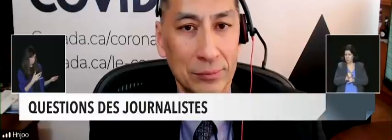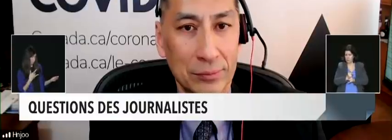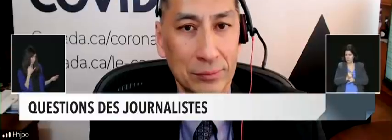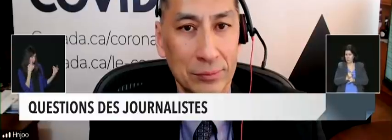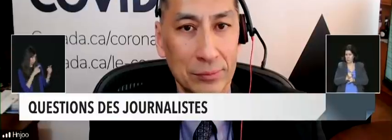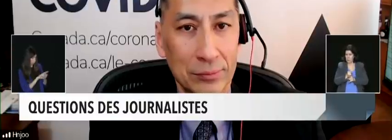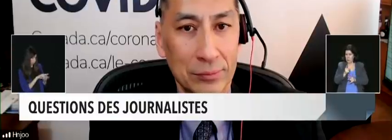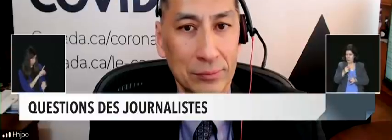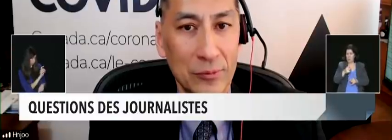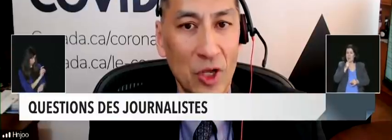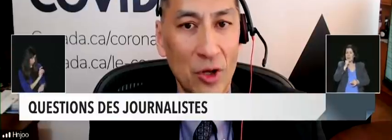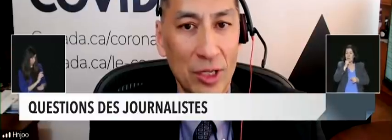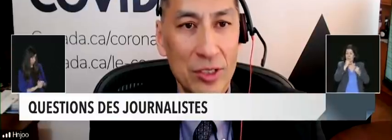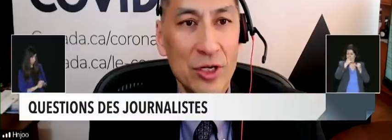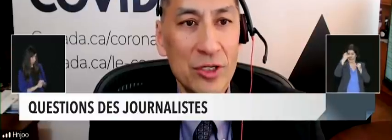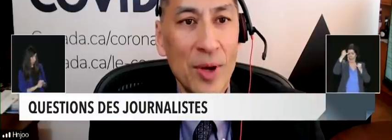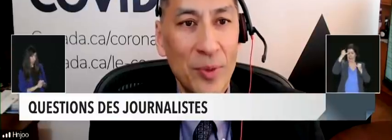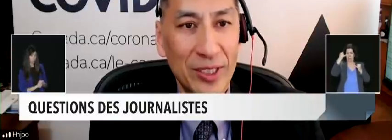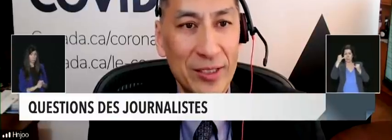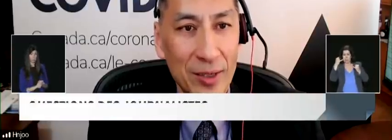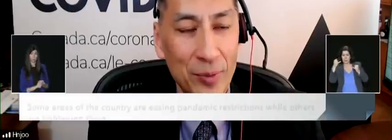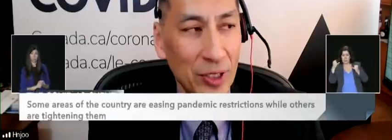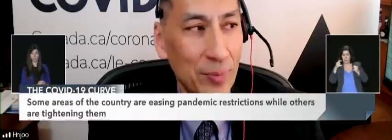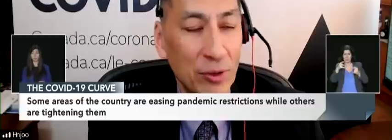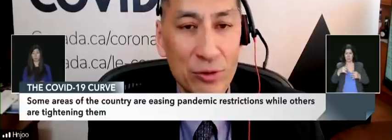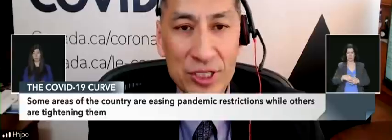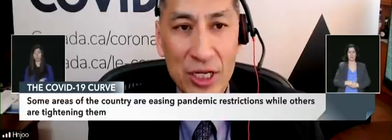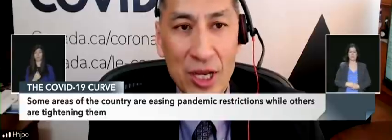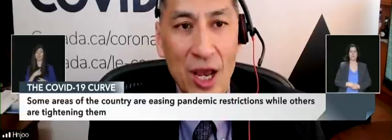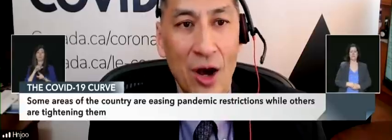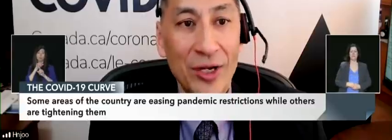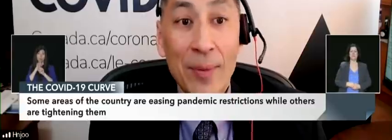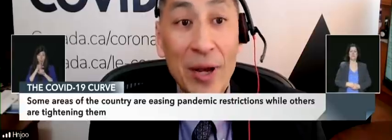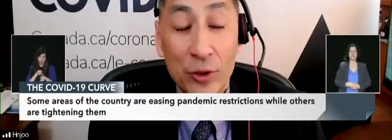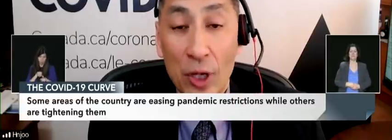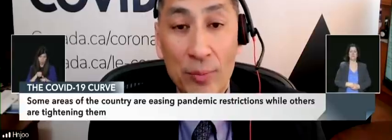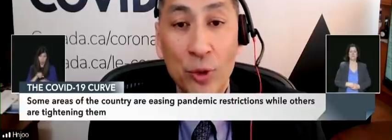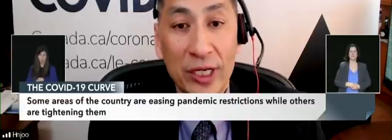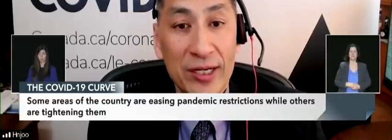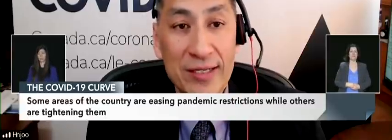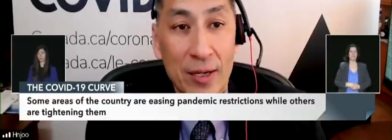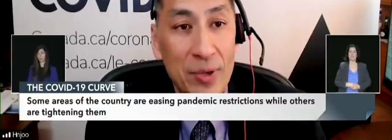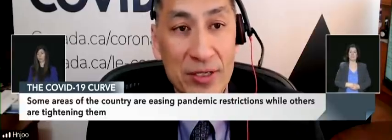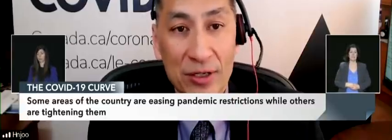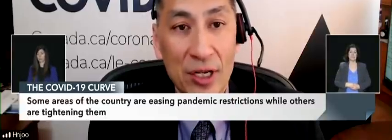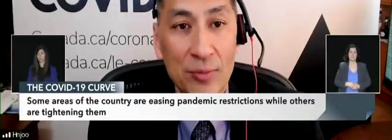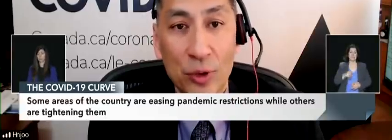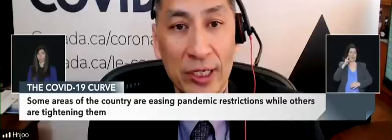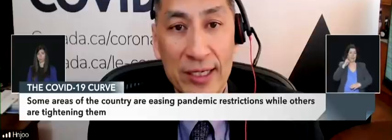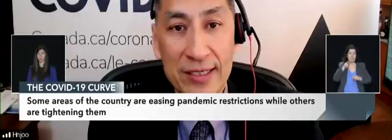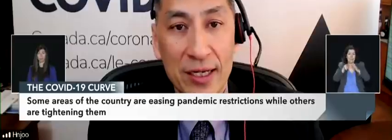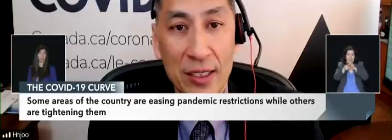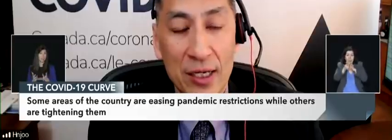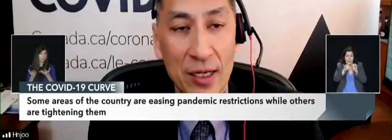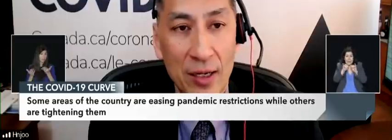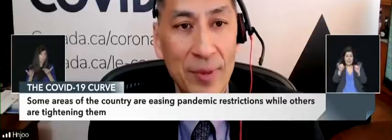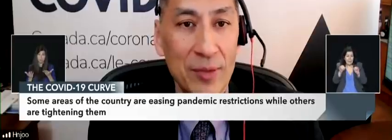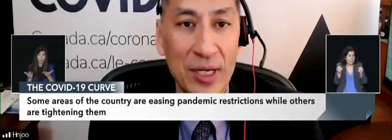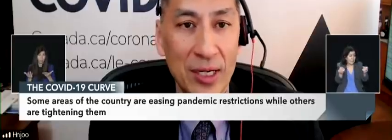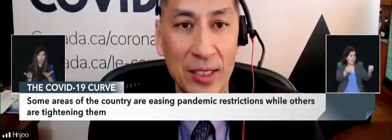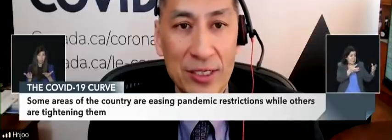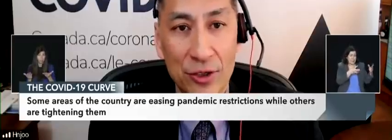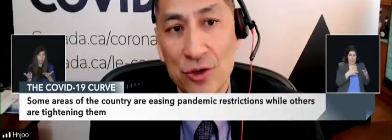prétention? OK. C'est un moment peut-être pour répondre aussi. On n'a pas une boule de cristal, personne n une boule de cristal